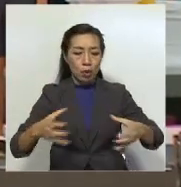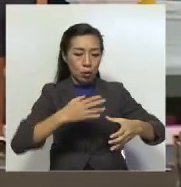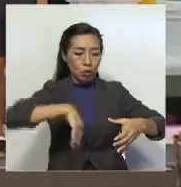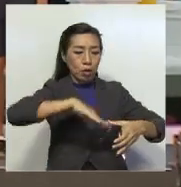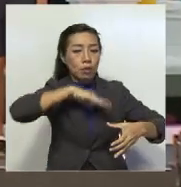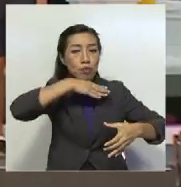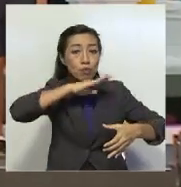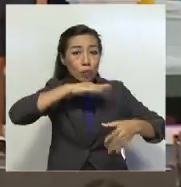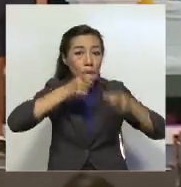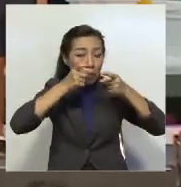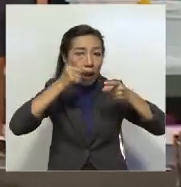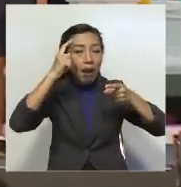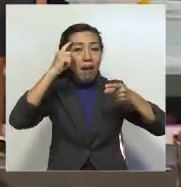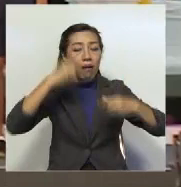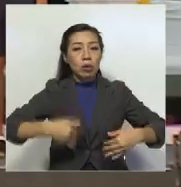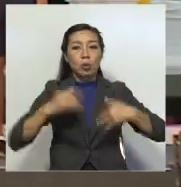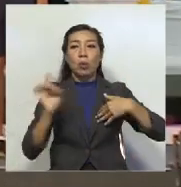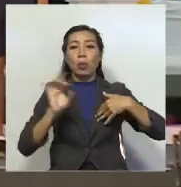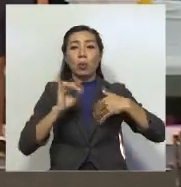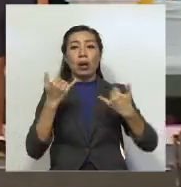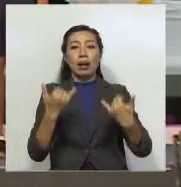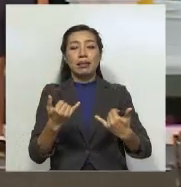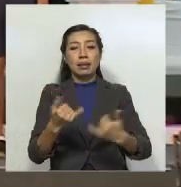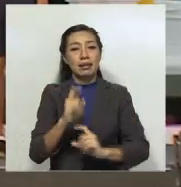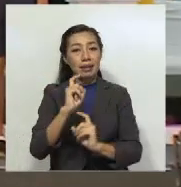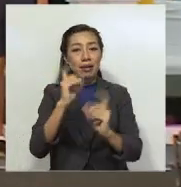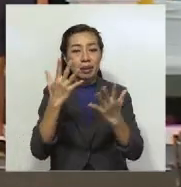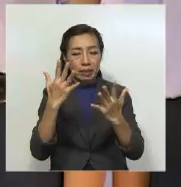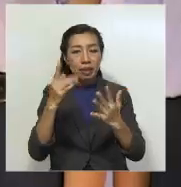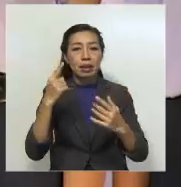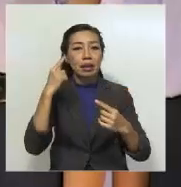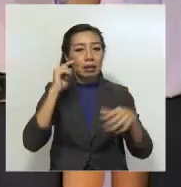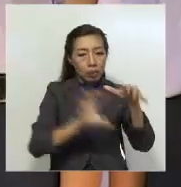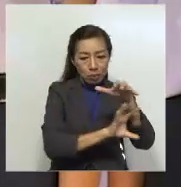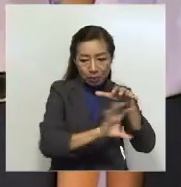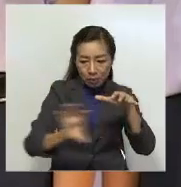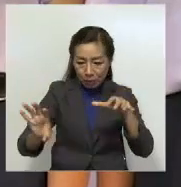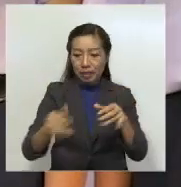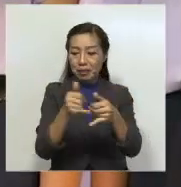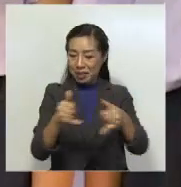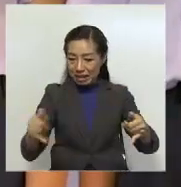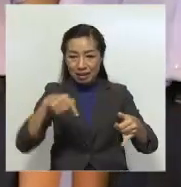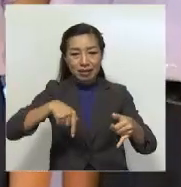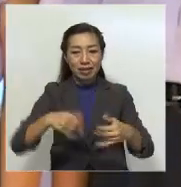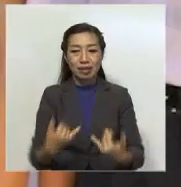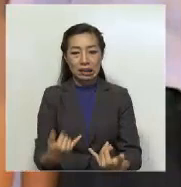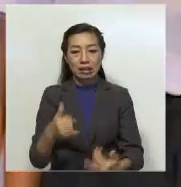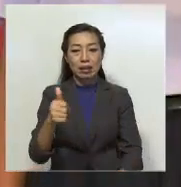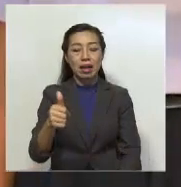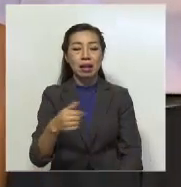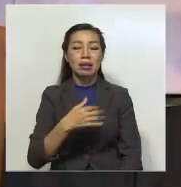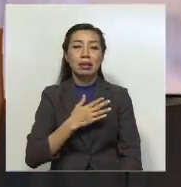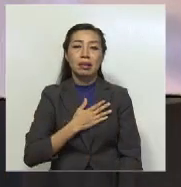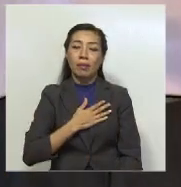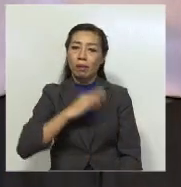ราทั้ง13คนรอดชีวิตมาได้อย่างปลอดภัยและสามารถมาเยือนอยู่ณที่นี่ได้ในวันนี้นับ